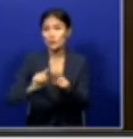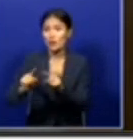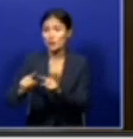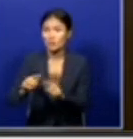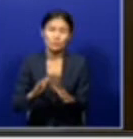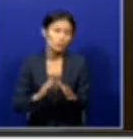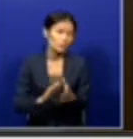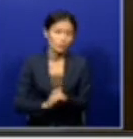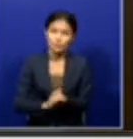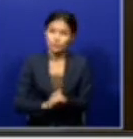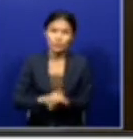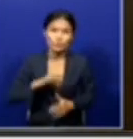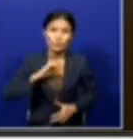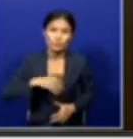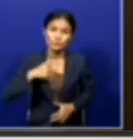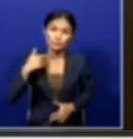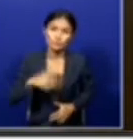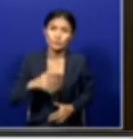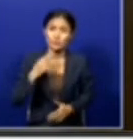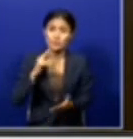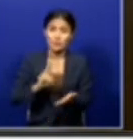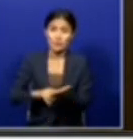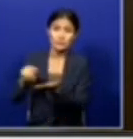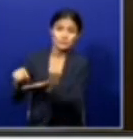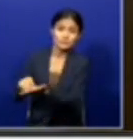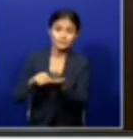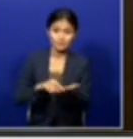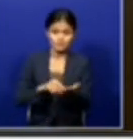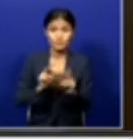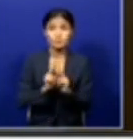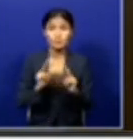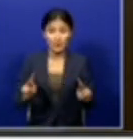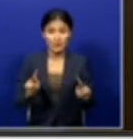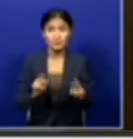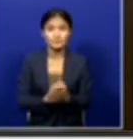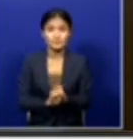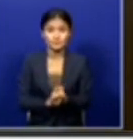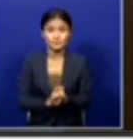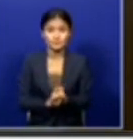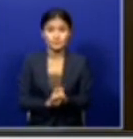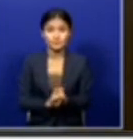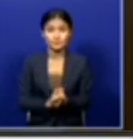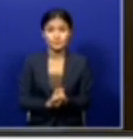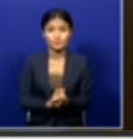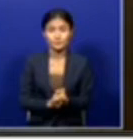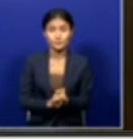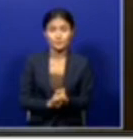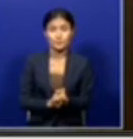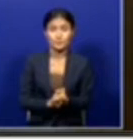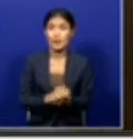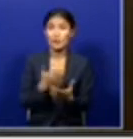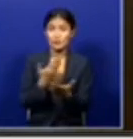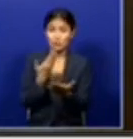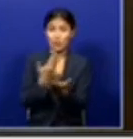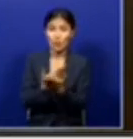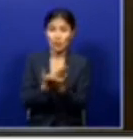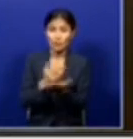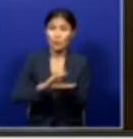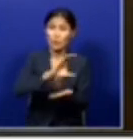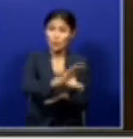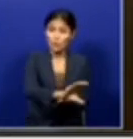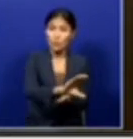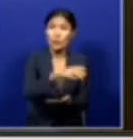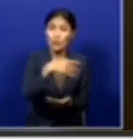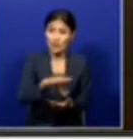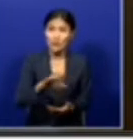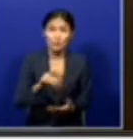หนังสือร้องเรียนขึ้นมาที่คณะกรรมาธิการมันทำไม่ได้เหมือนเดิมนะเมื่อก่อนสนช.อาจจะ